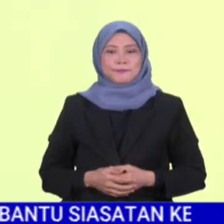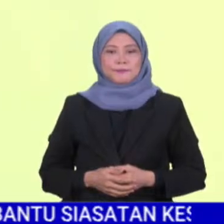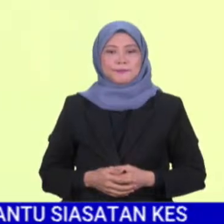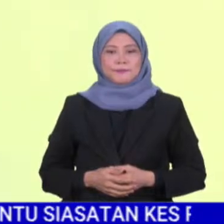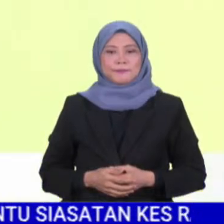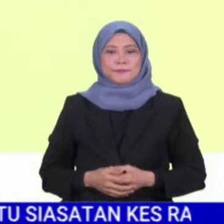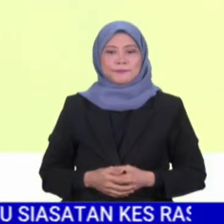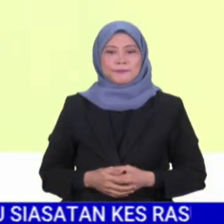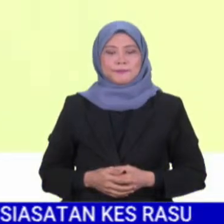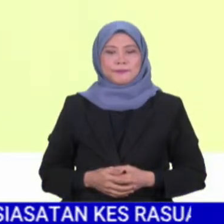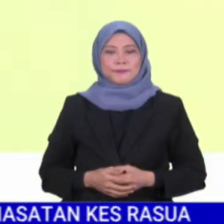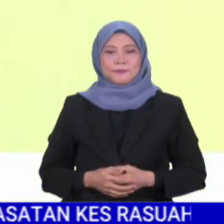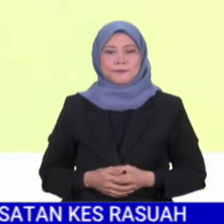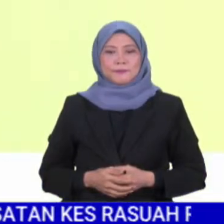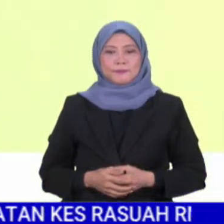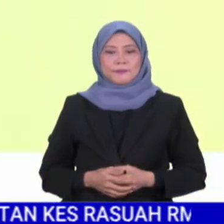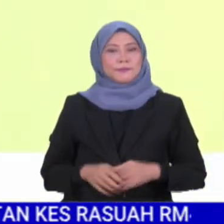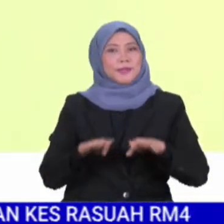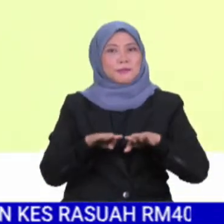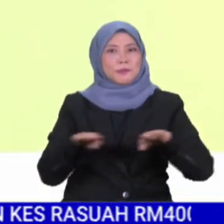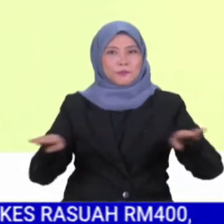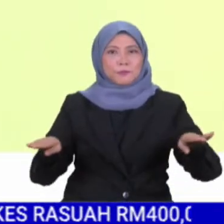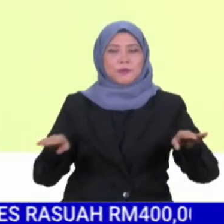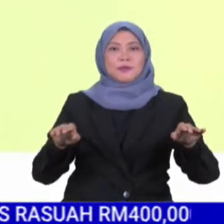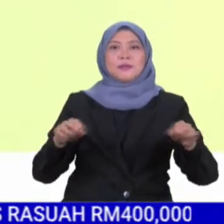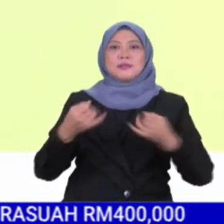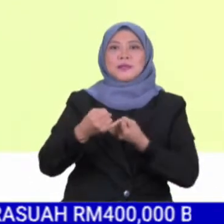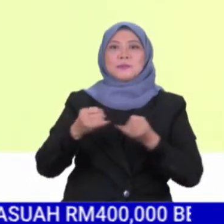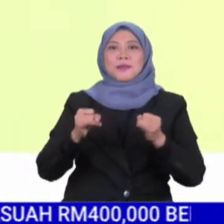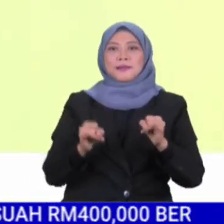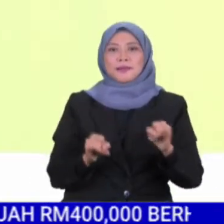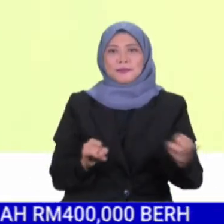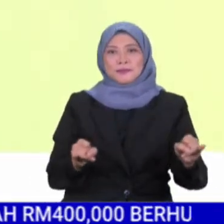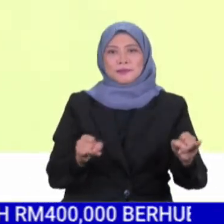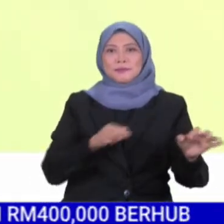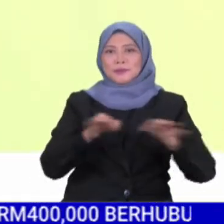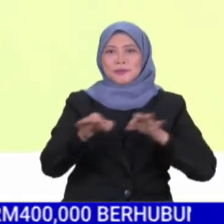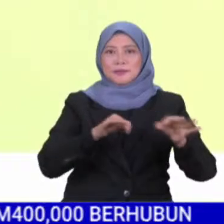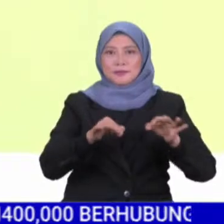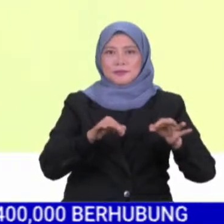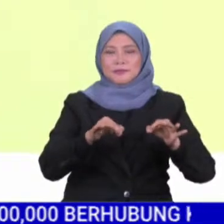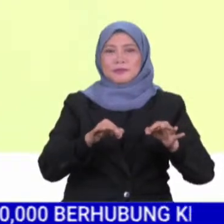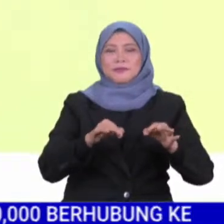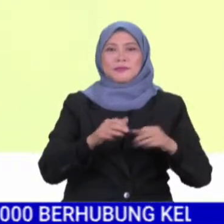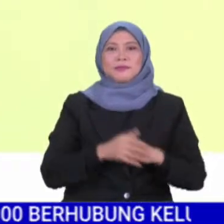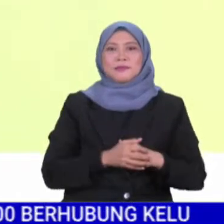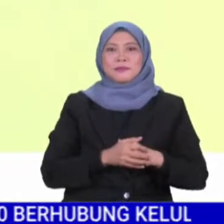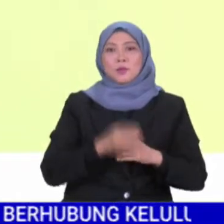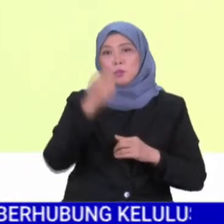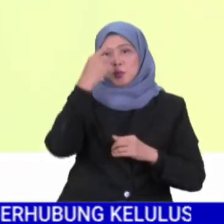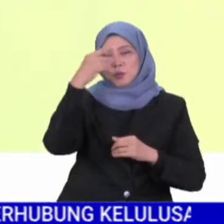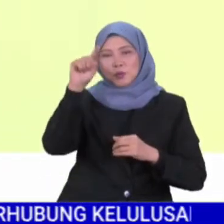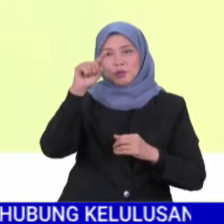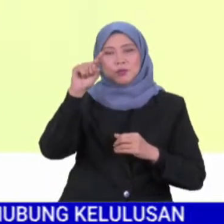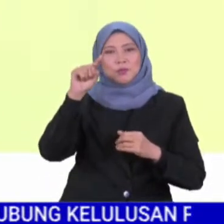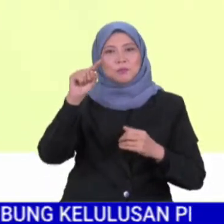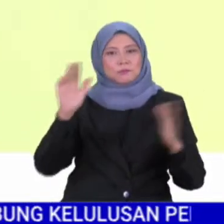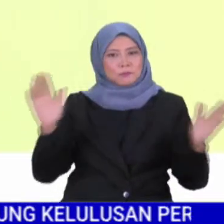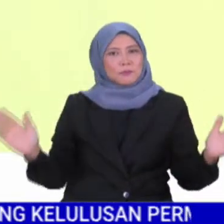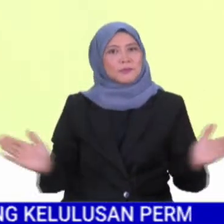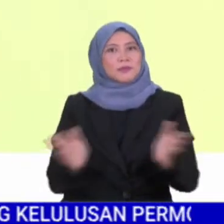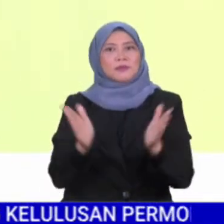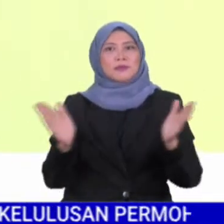Merupakan platform kepada Jabatan Penerangan di samping untuk mengimarakkan Bulan